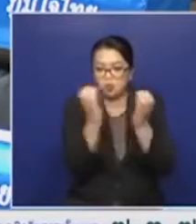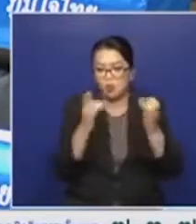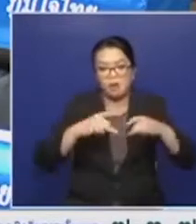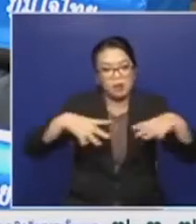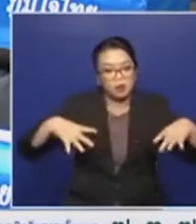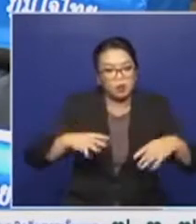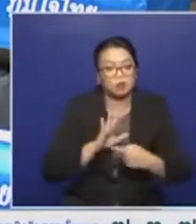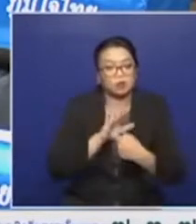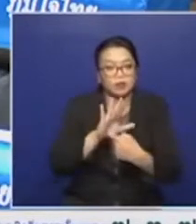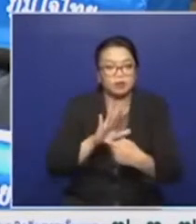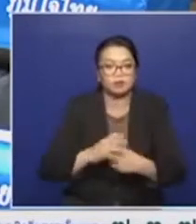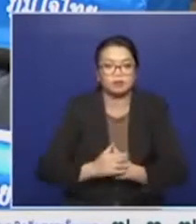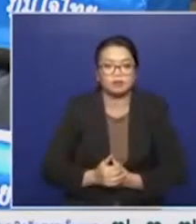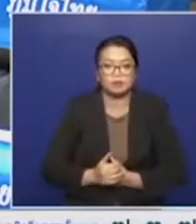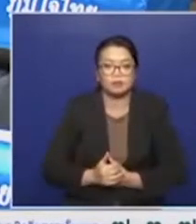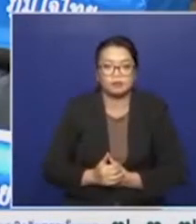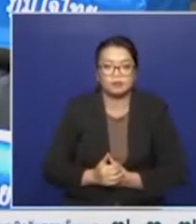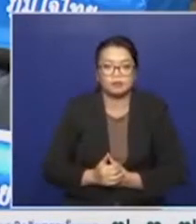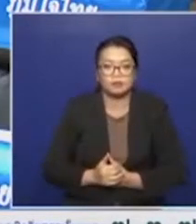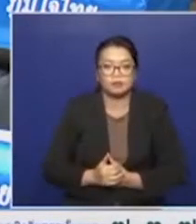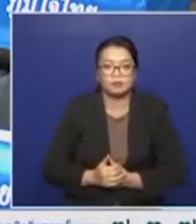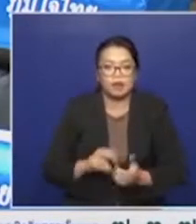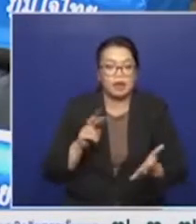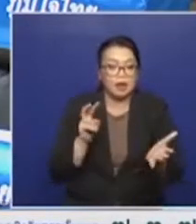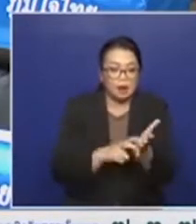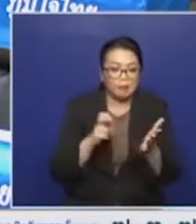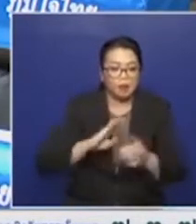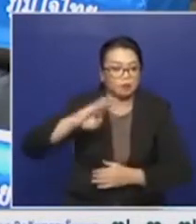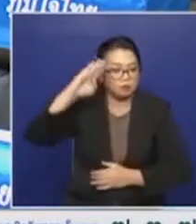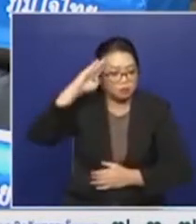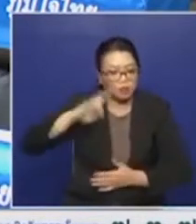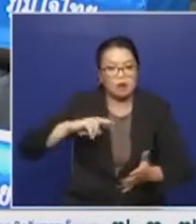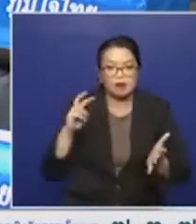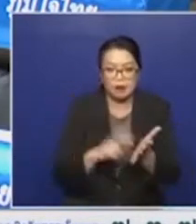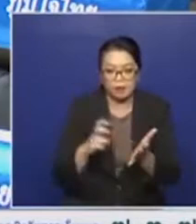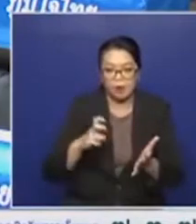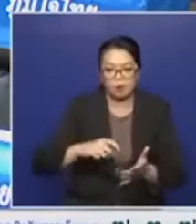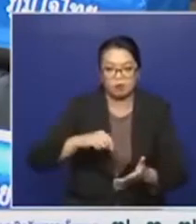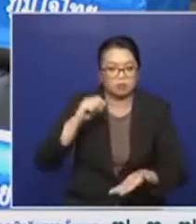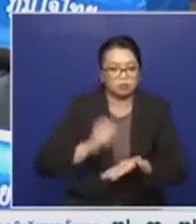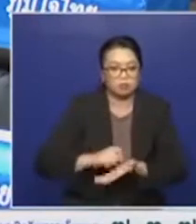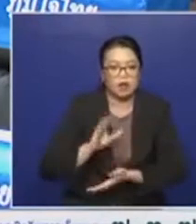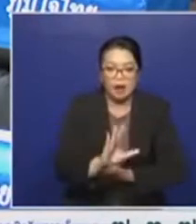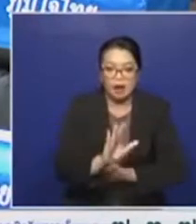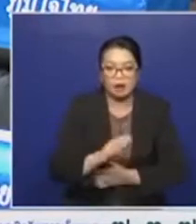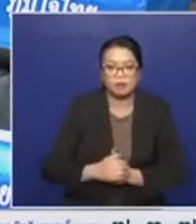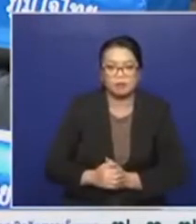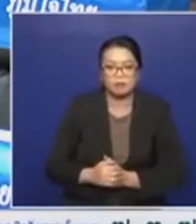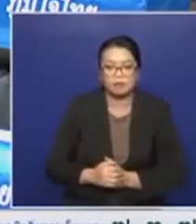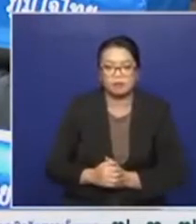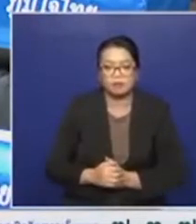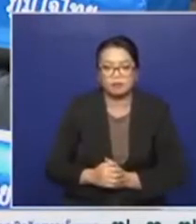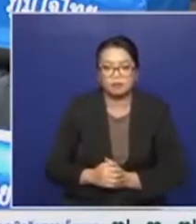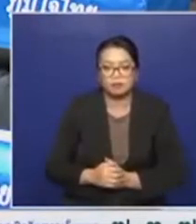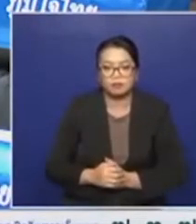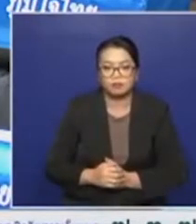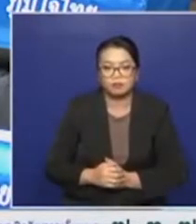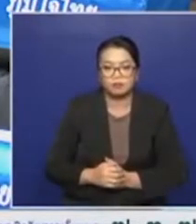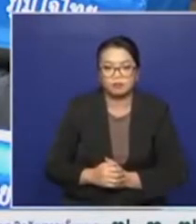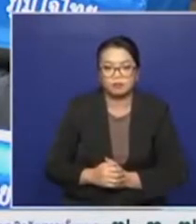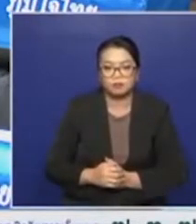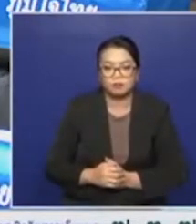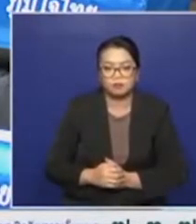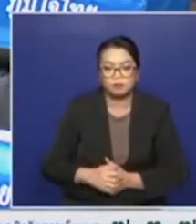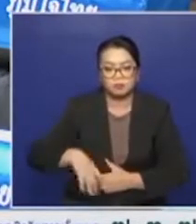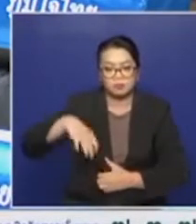เช่นการรับรองการรับอาหารให้กิจการทั้งหมดที่เกี่ยวกับสถาบันที่สำคัญจะต้องอยู่ภายใต้